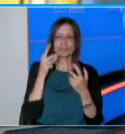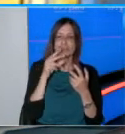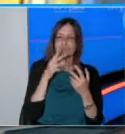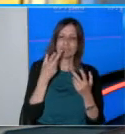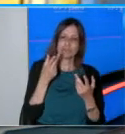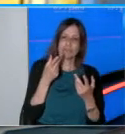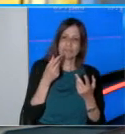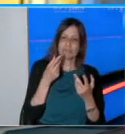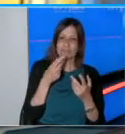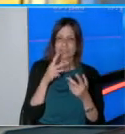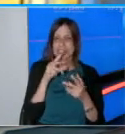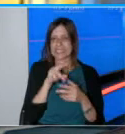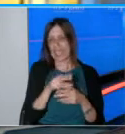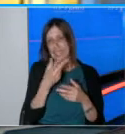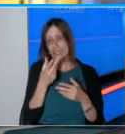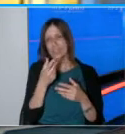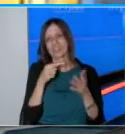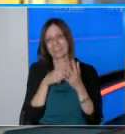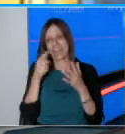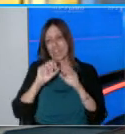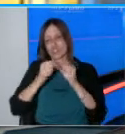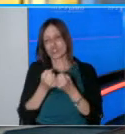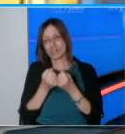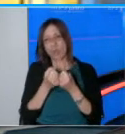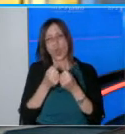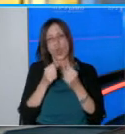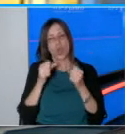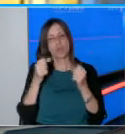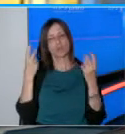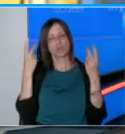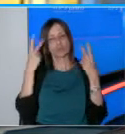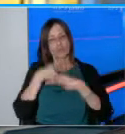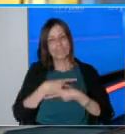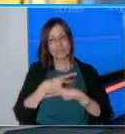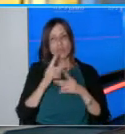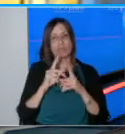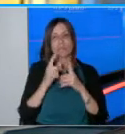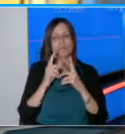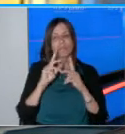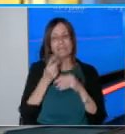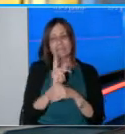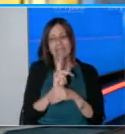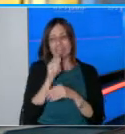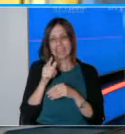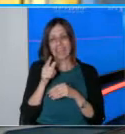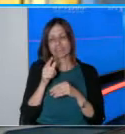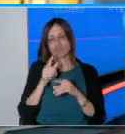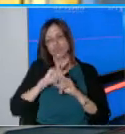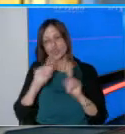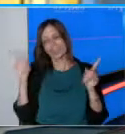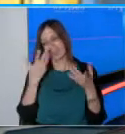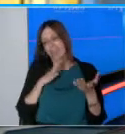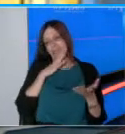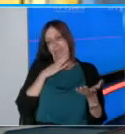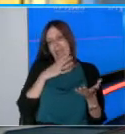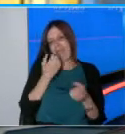לעשות את זה? כי זה מדהים אותי. כי זה לשבור מוסכמות, וברגע שאתה שונה, אז יותר קל לך גם לשבור מוסכמות, כי אתה אומר, פאק איט. אוקיי, אני כבר